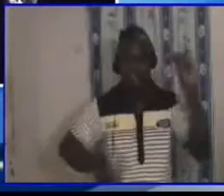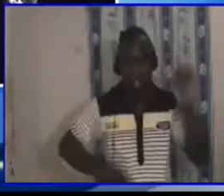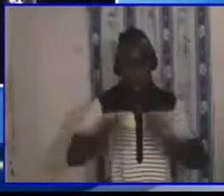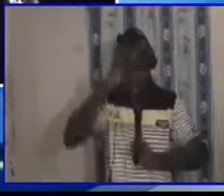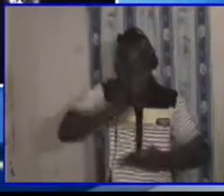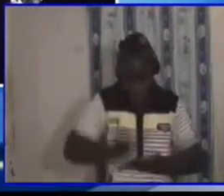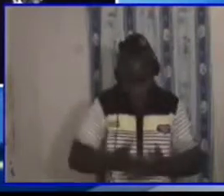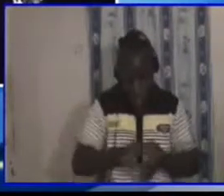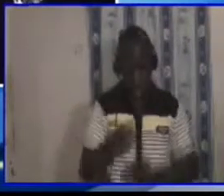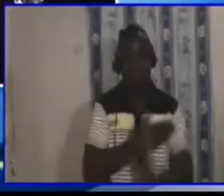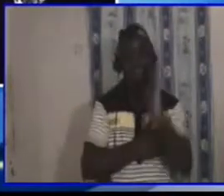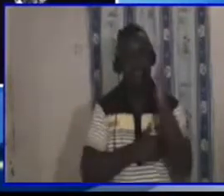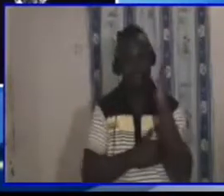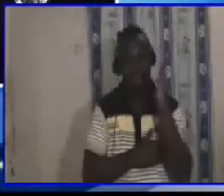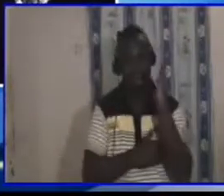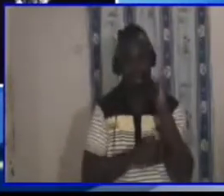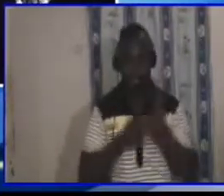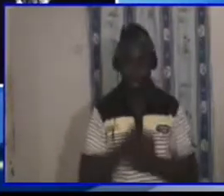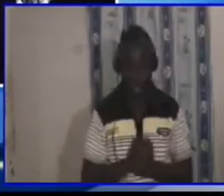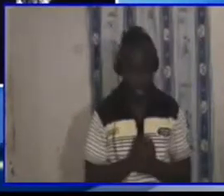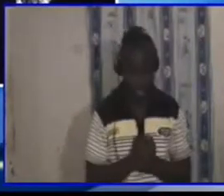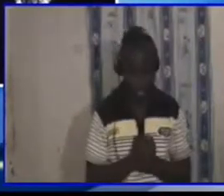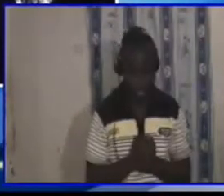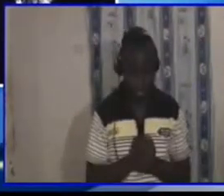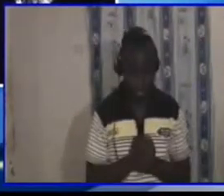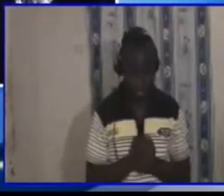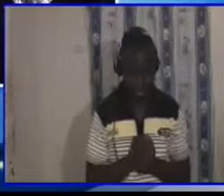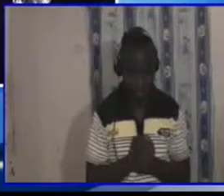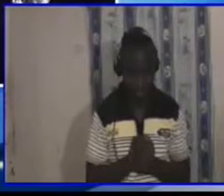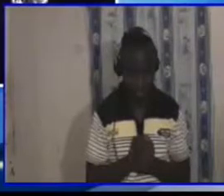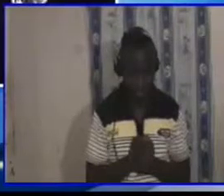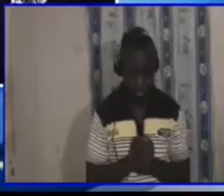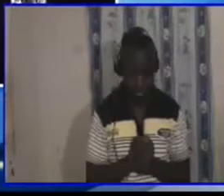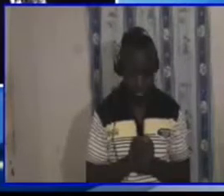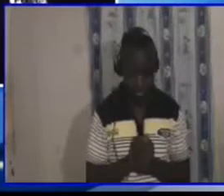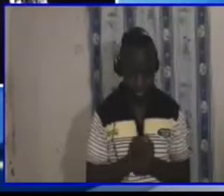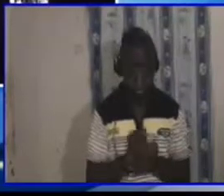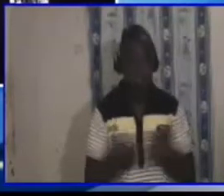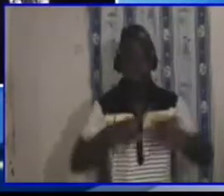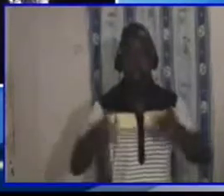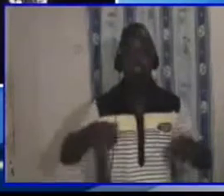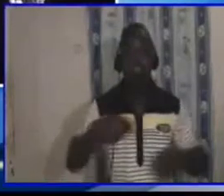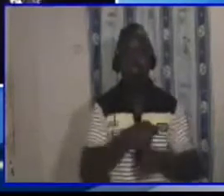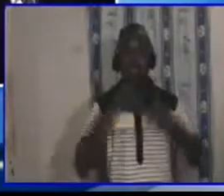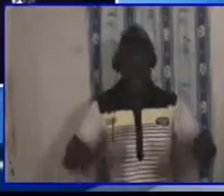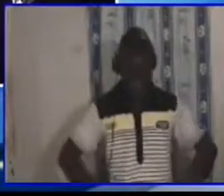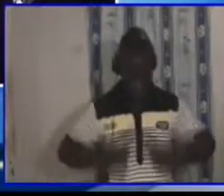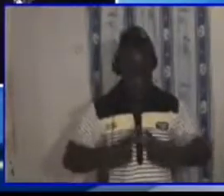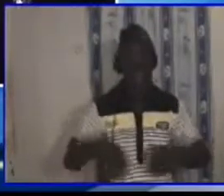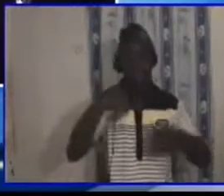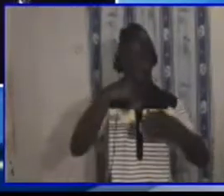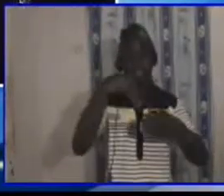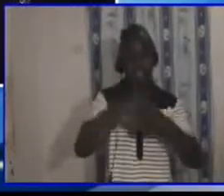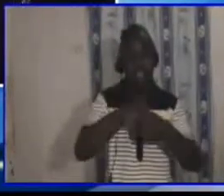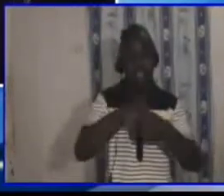noi siamo stati riscattati tramite il sangue di gesù cristo il figlio di